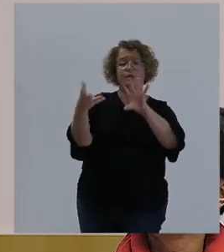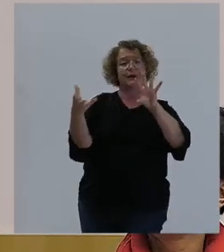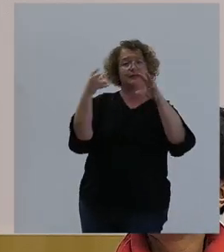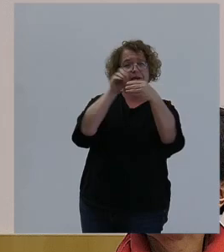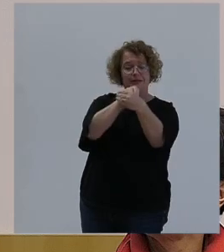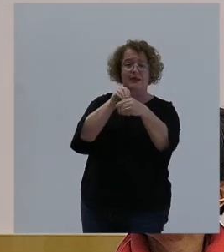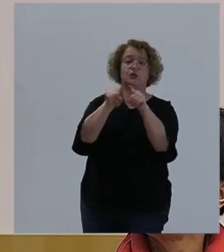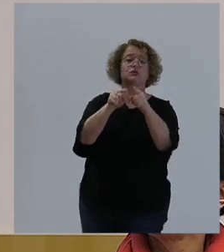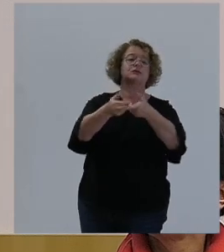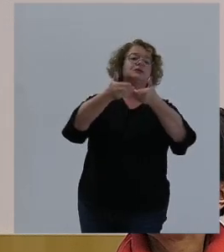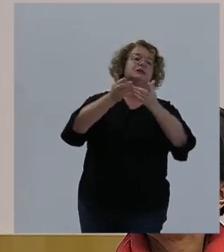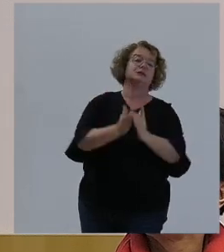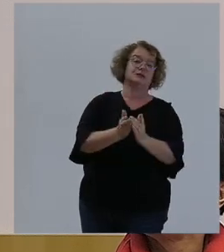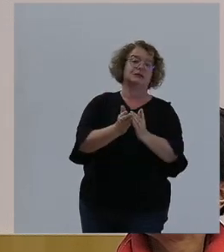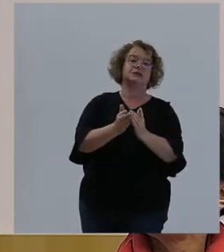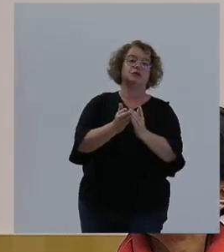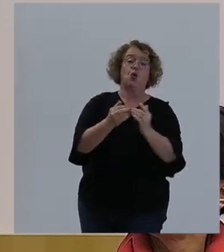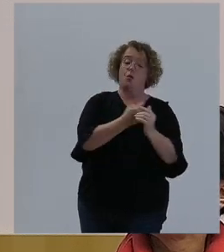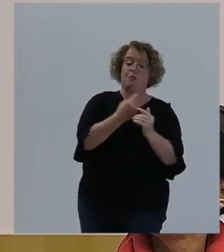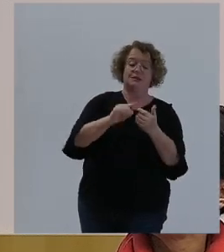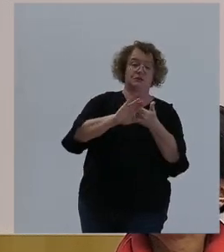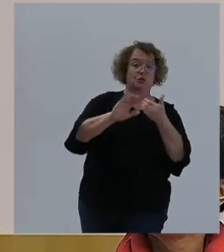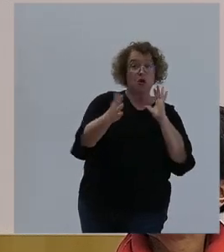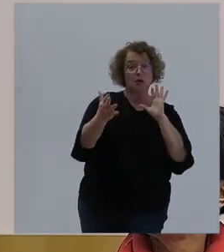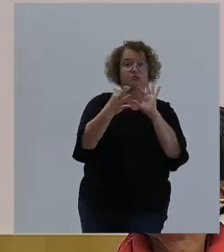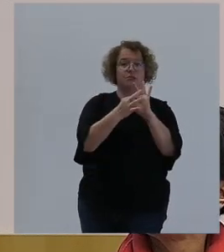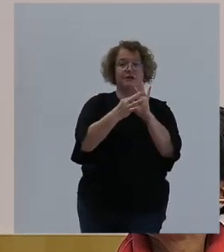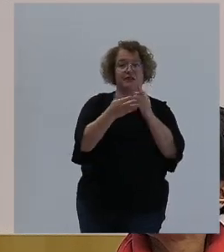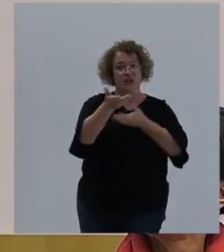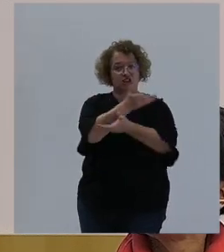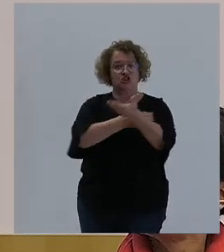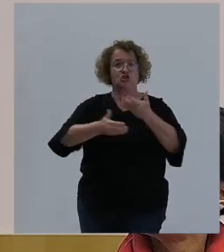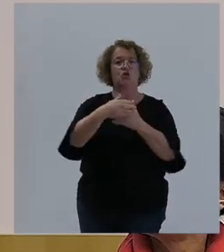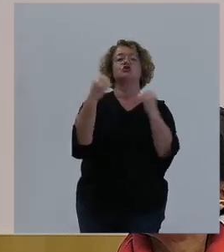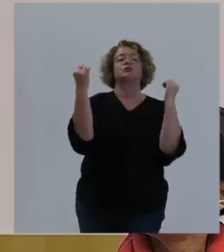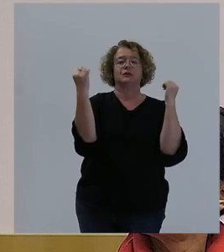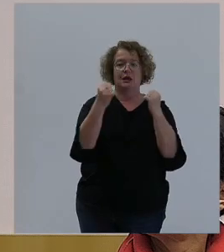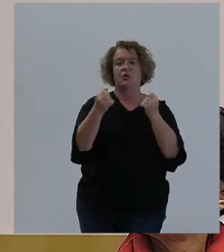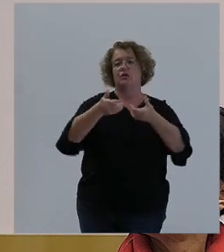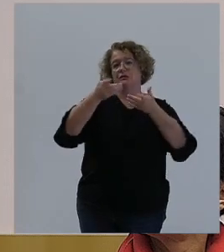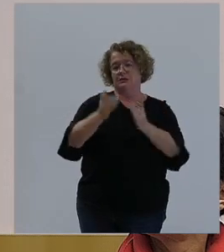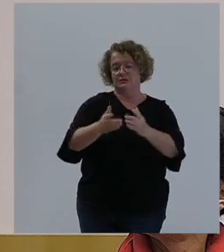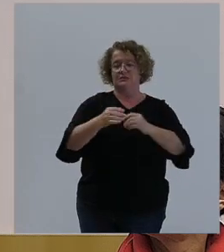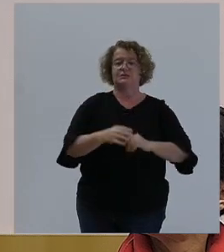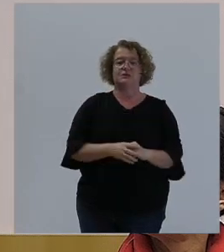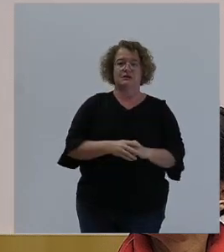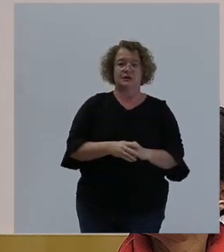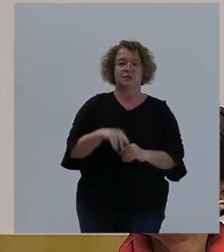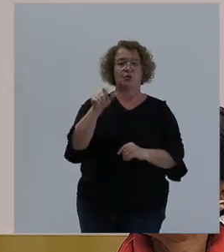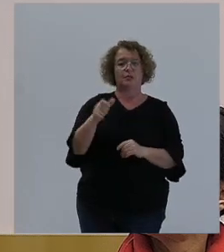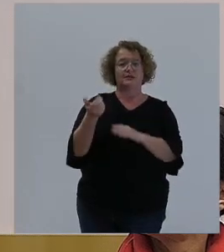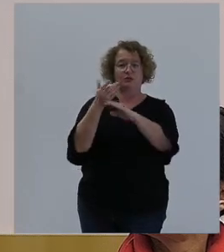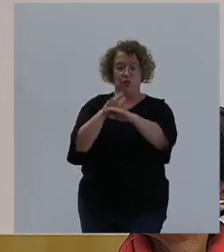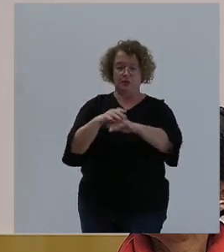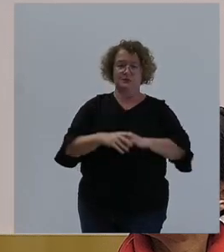et les arbitrages sont pris après concertation des actrices et des acteurs concernés et des représentantes et représentants de notre communauté.